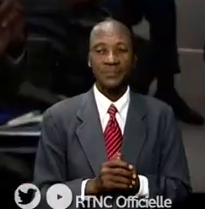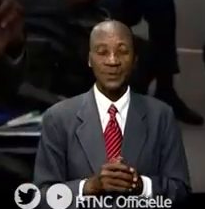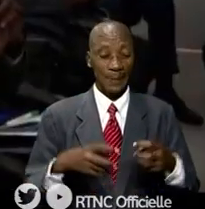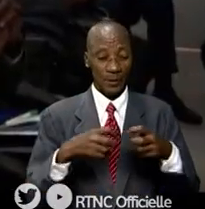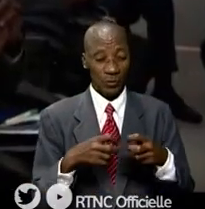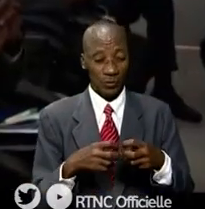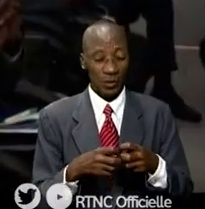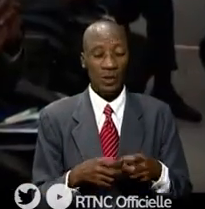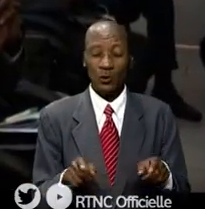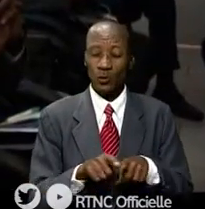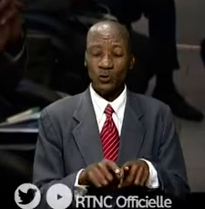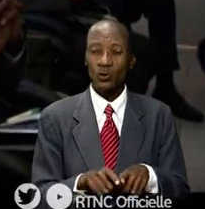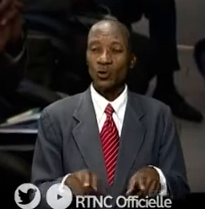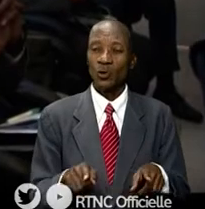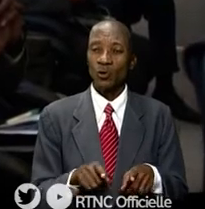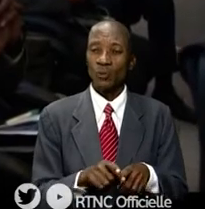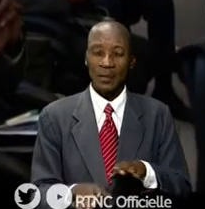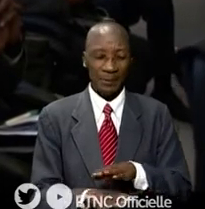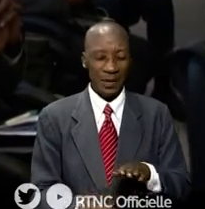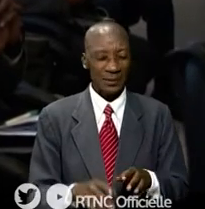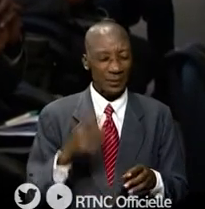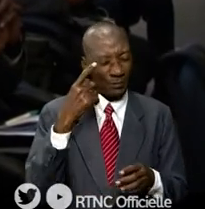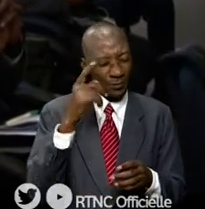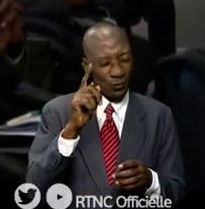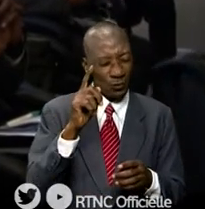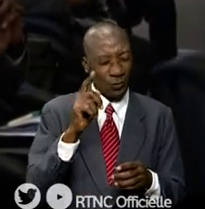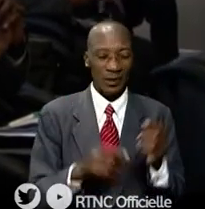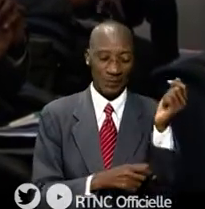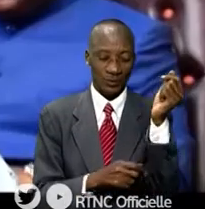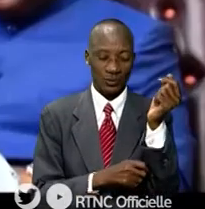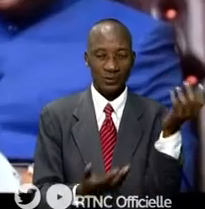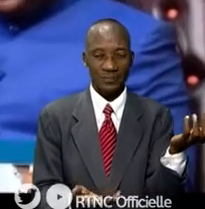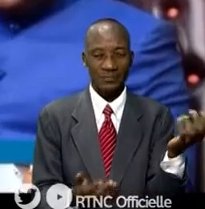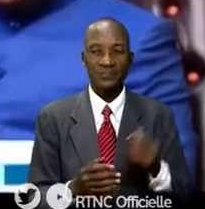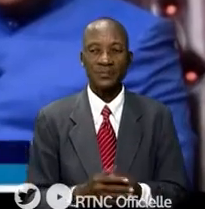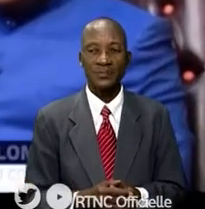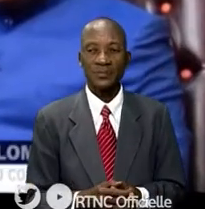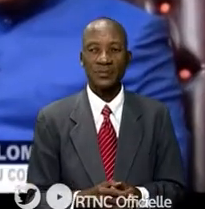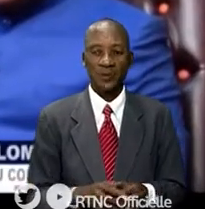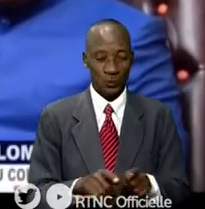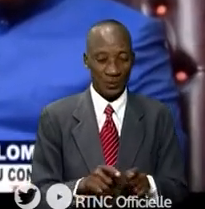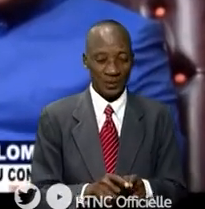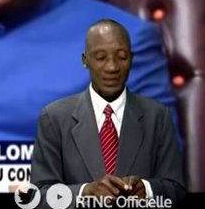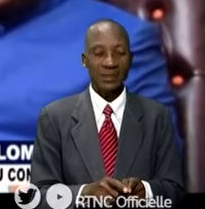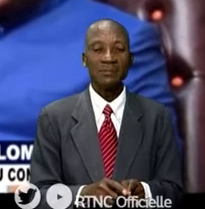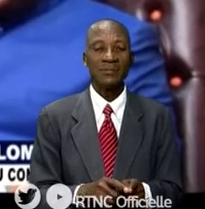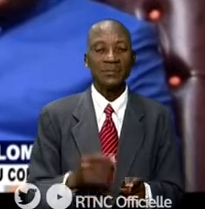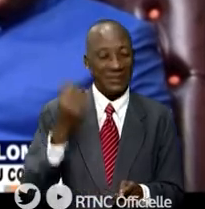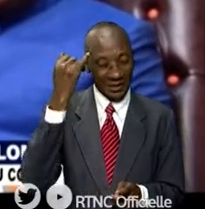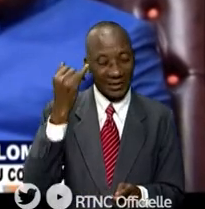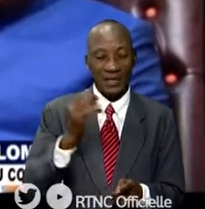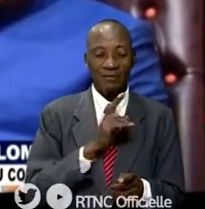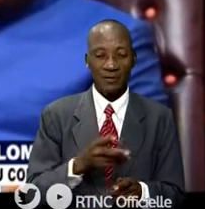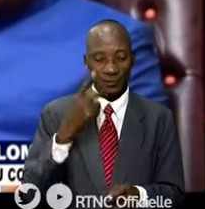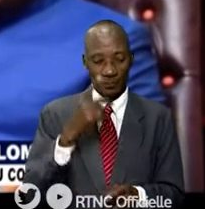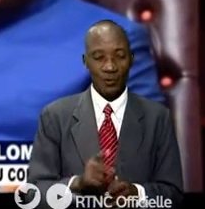la pierre angulaire de toute société humaine. Elle est le passeport de la transformation économique et